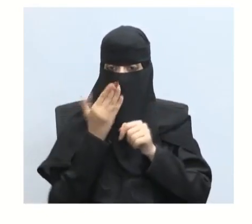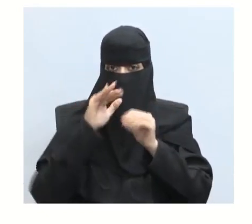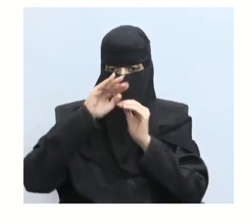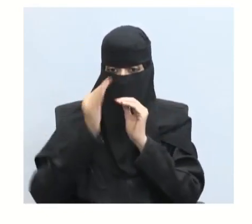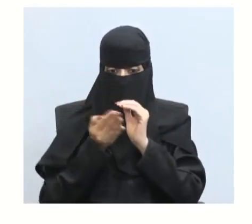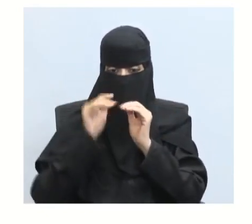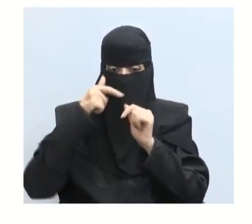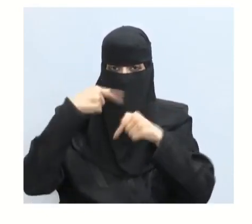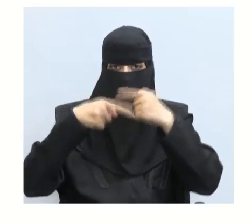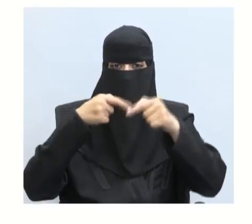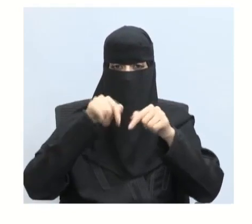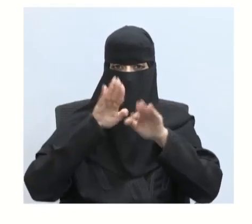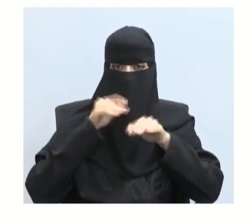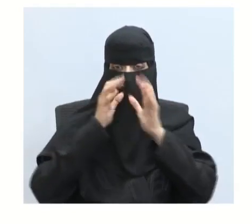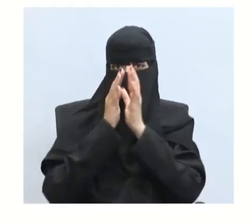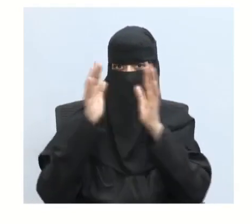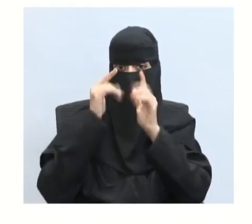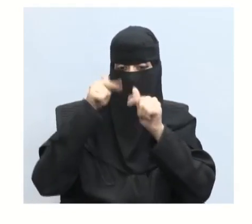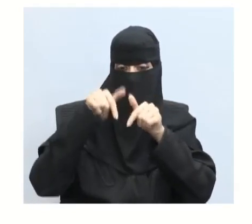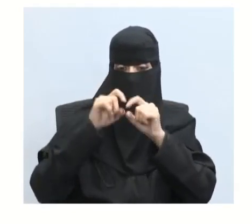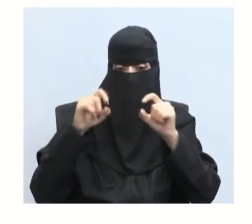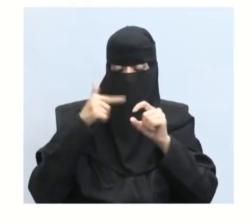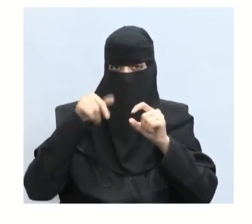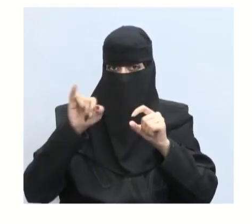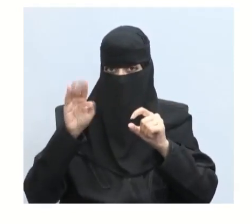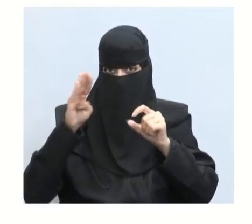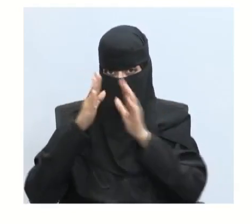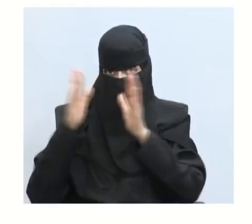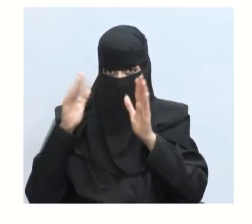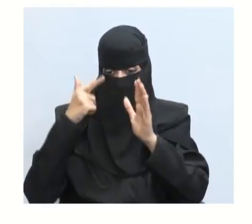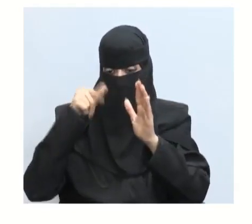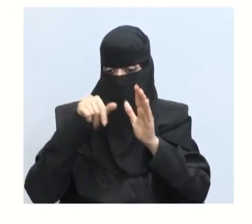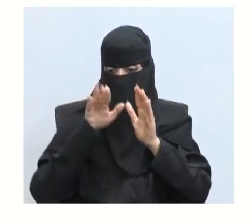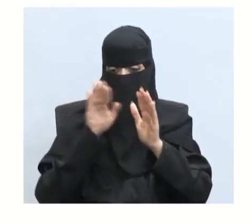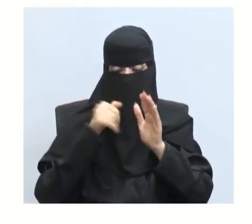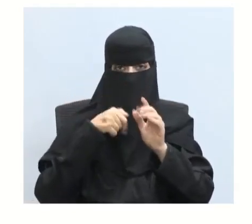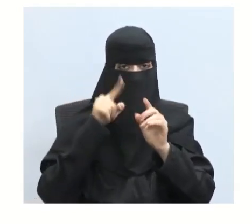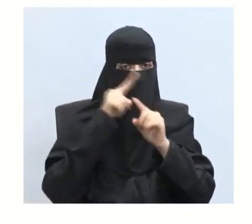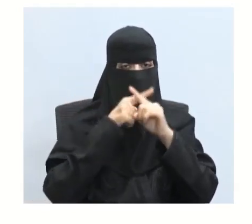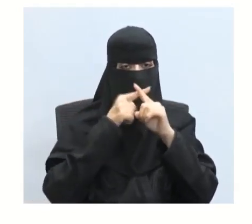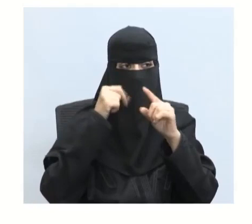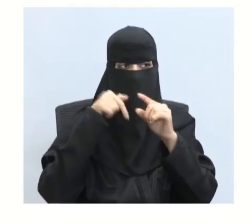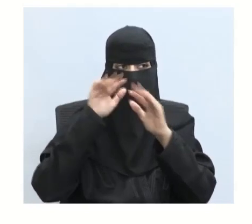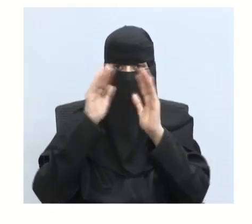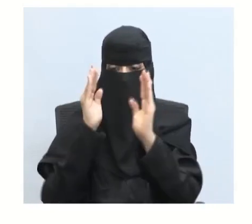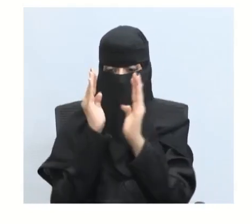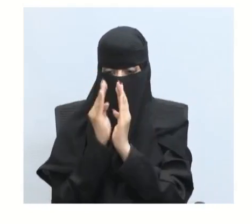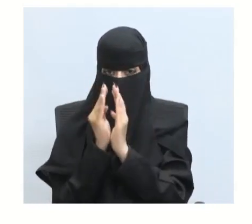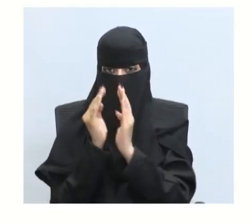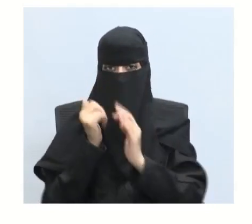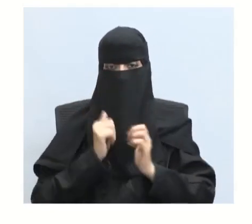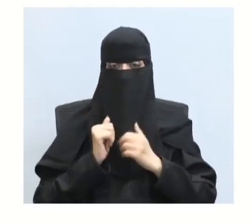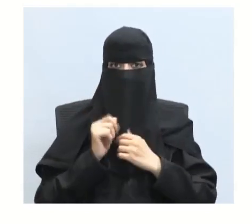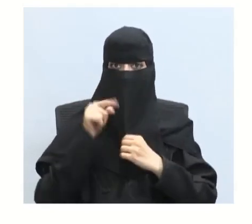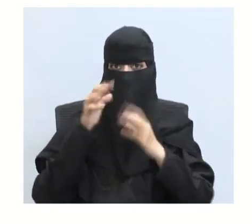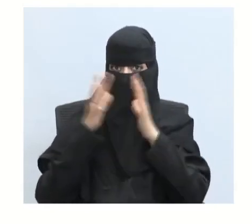المحدبه دائما مكبره مقارنه بحجم الاجسام اذا الصور اللي تكونها المرايا المحدبه دائما